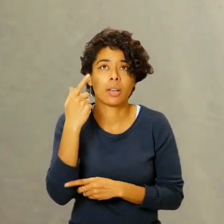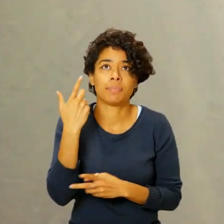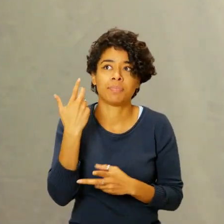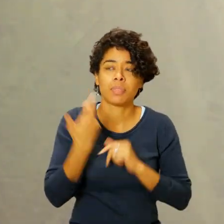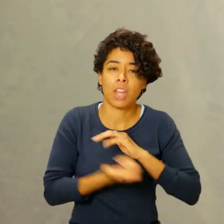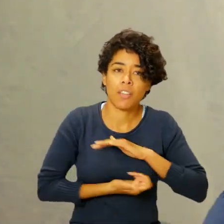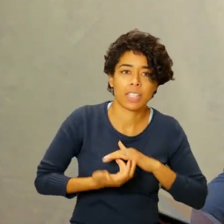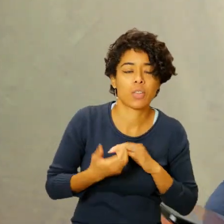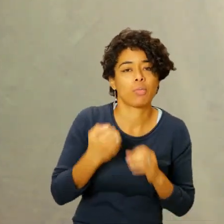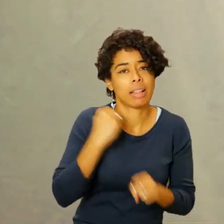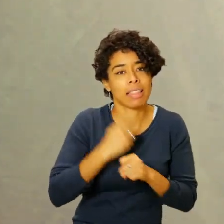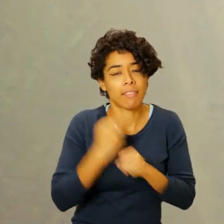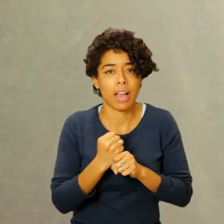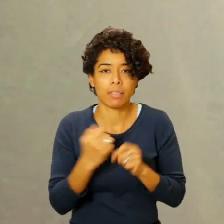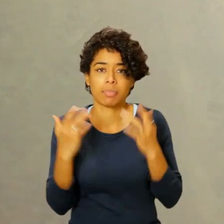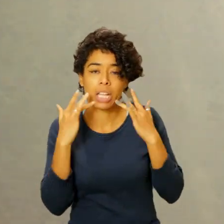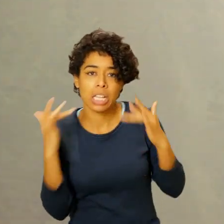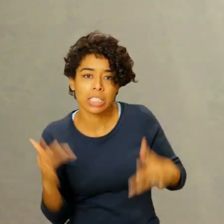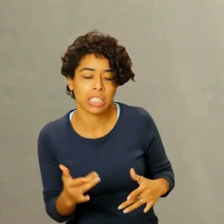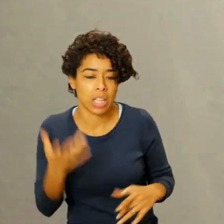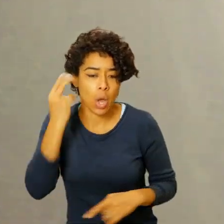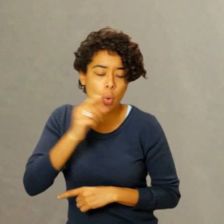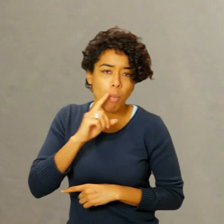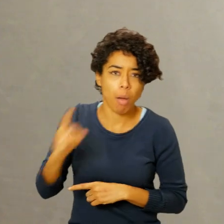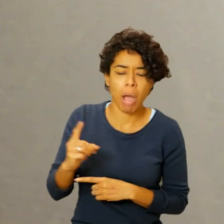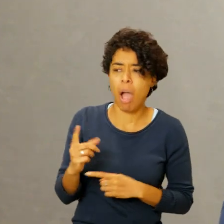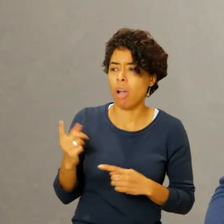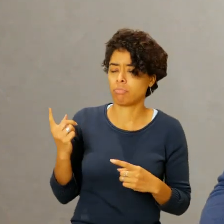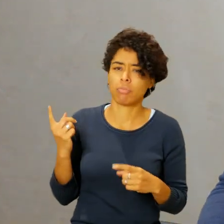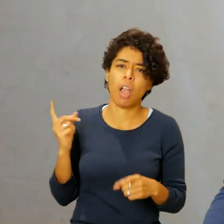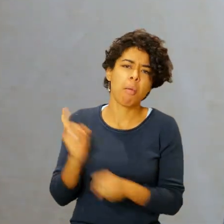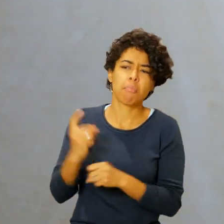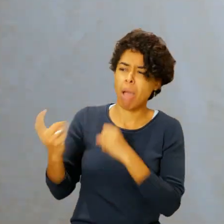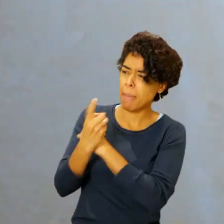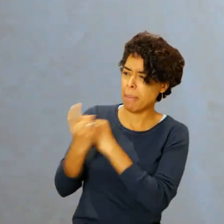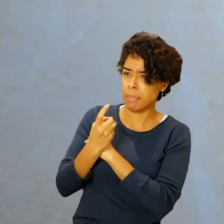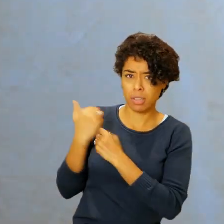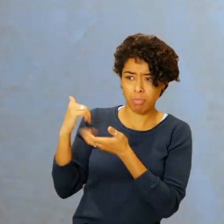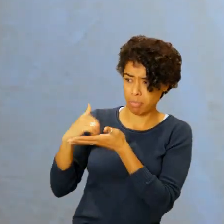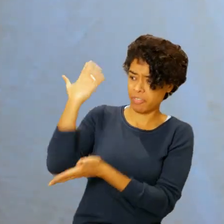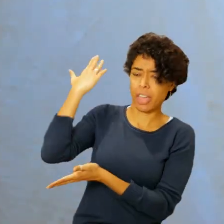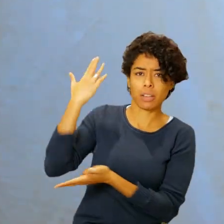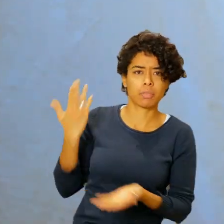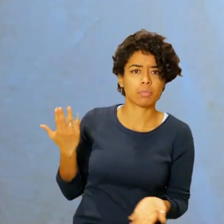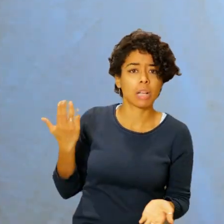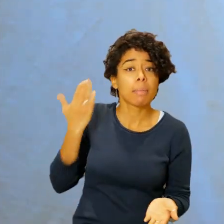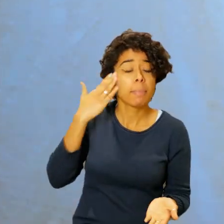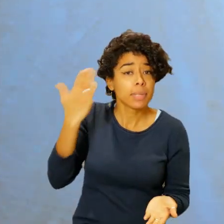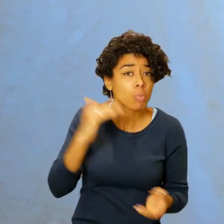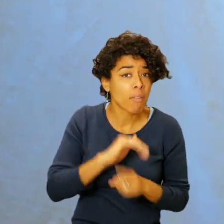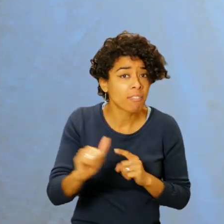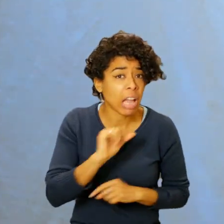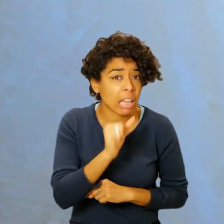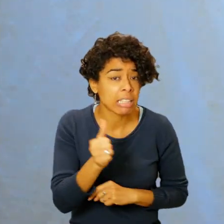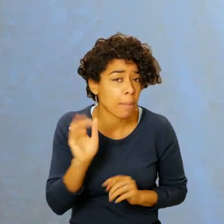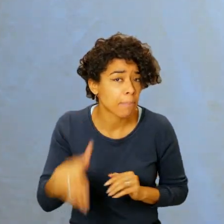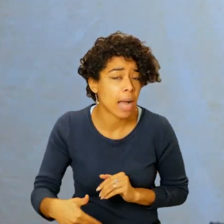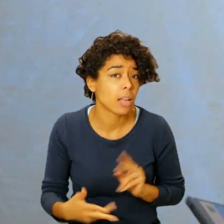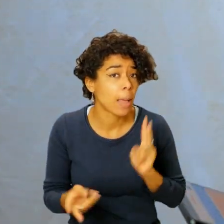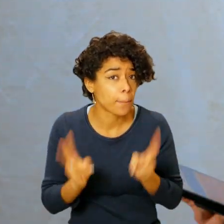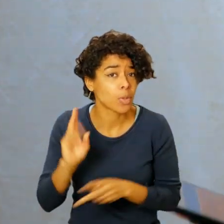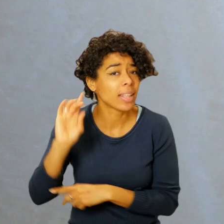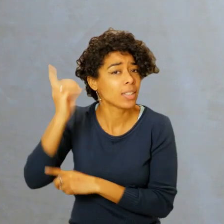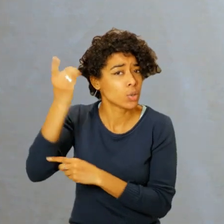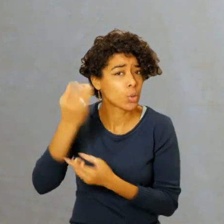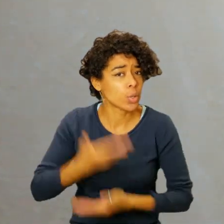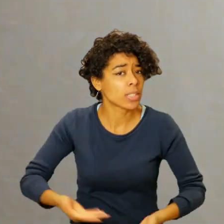quitter ton travail, tu te dis mais je comprends pas, on m'a fait des histoires et puis on me met à la porte. Mais si tu n'as rien fait de mal, Dieu est peut-être